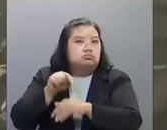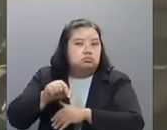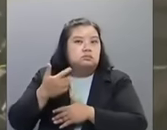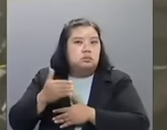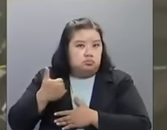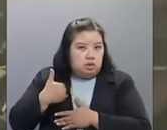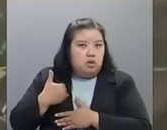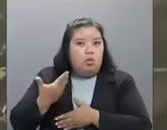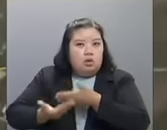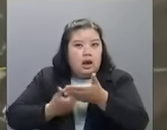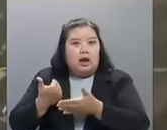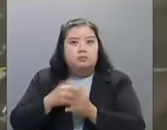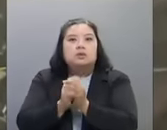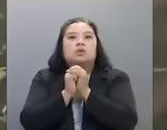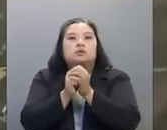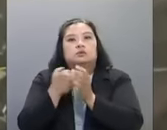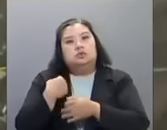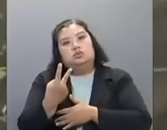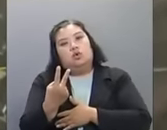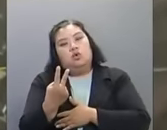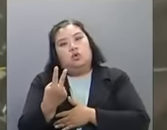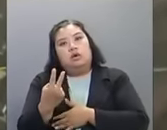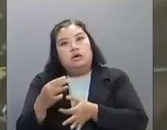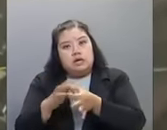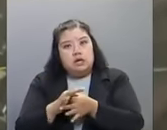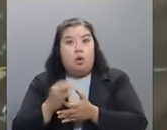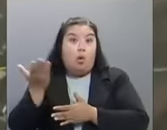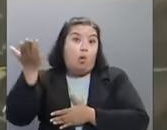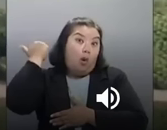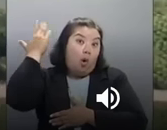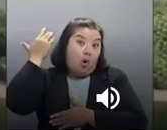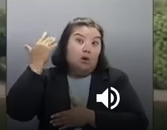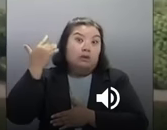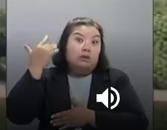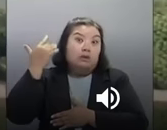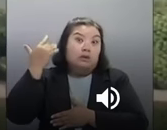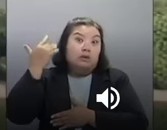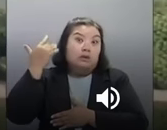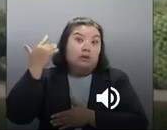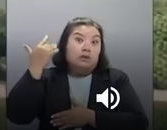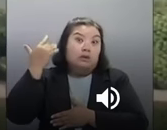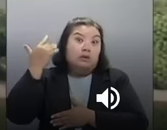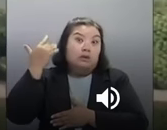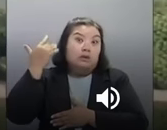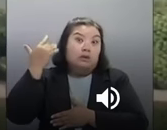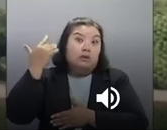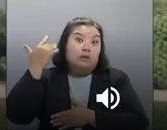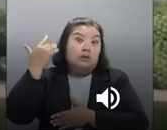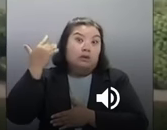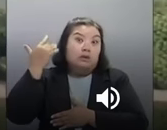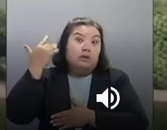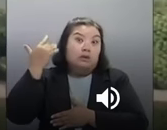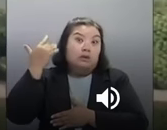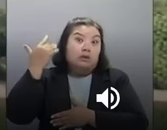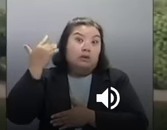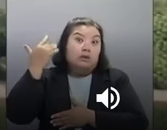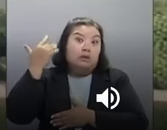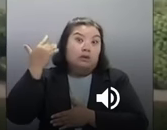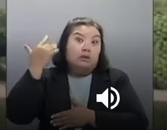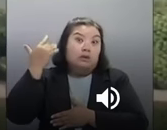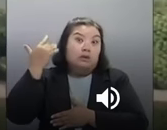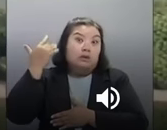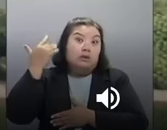นด้วยนักธุรกิจจีน2คนที่มีประวัติเคยเปิดตัวเงินคริปโตเคอเรนซีจำนวน เตเวดาวีอเวนี้เนา